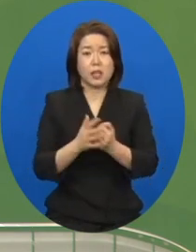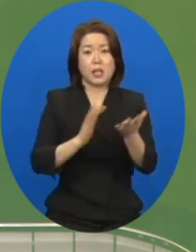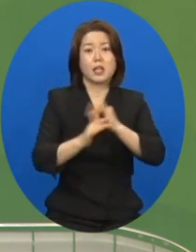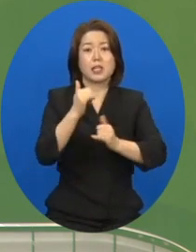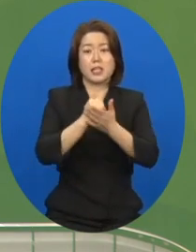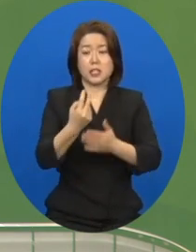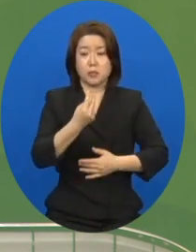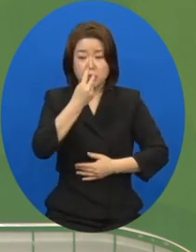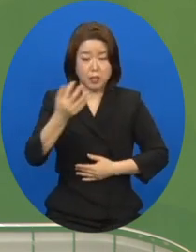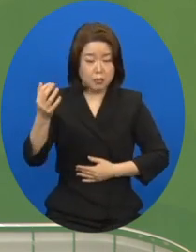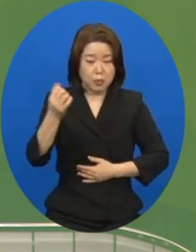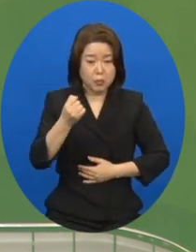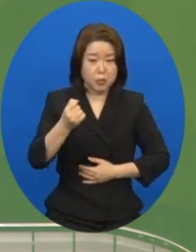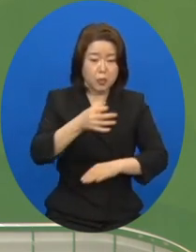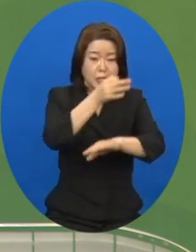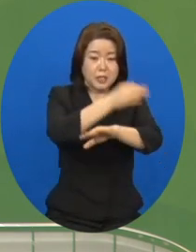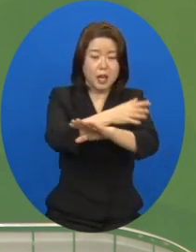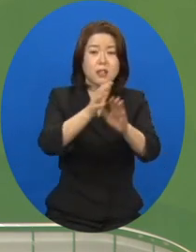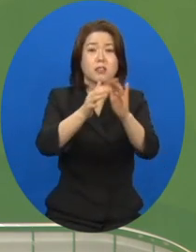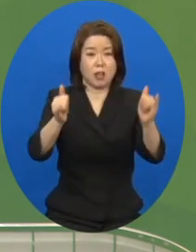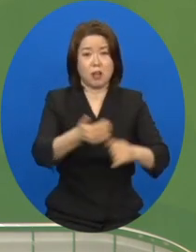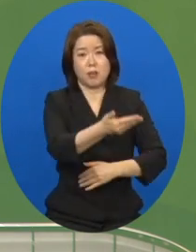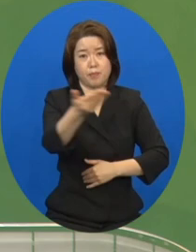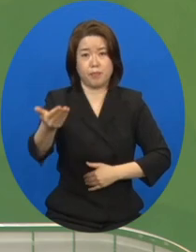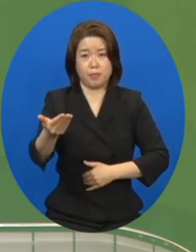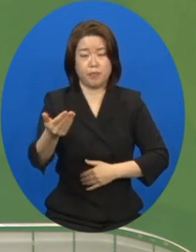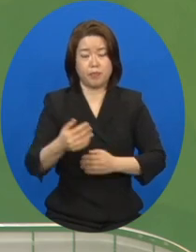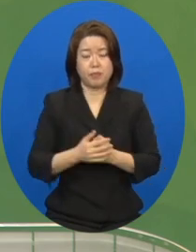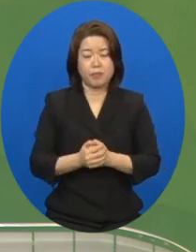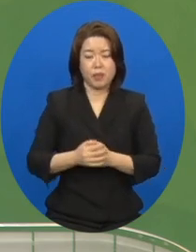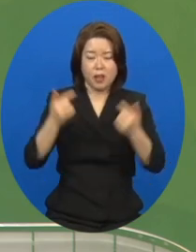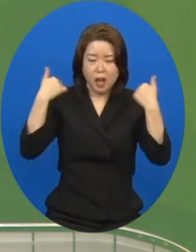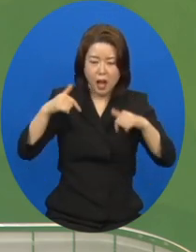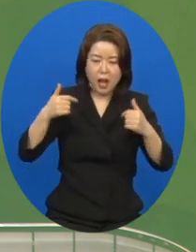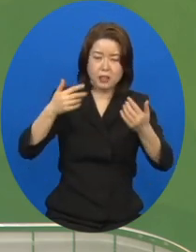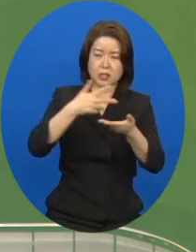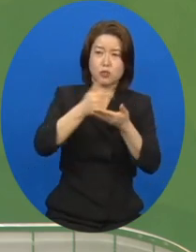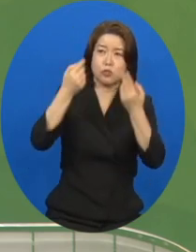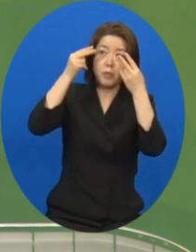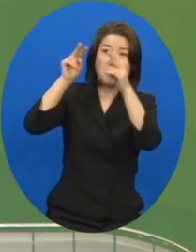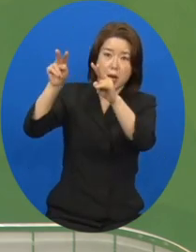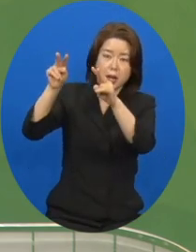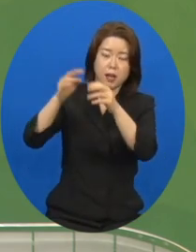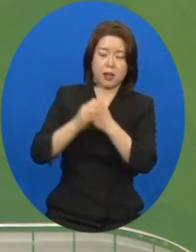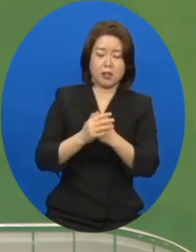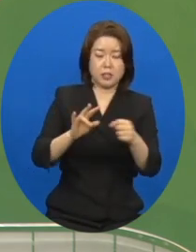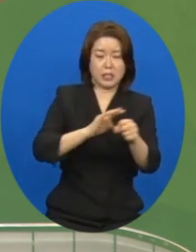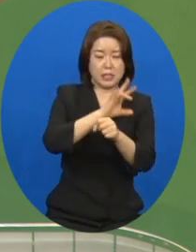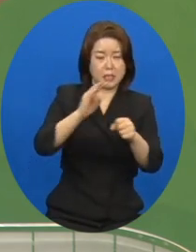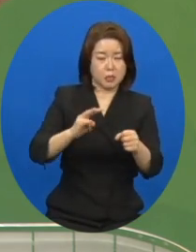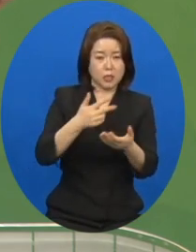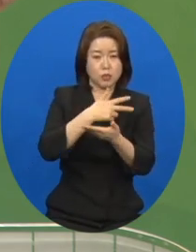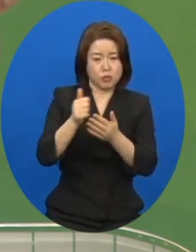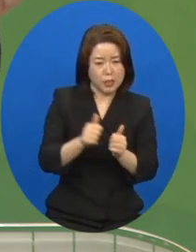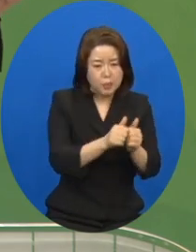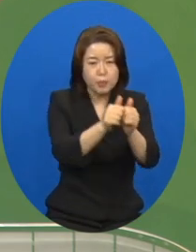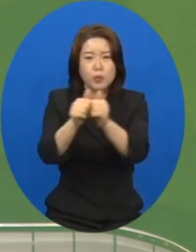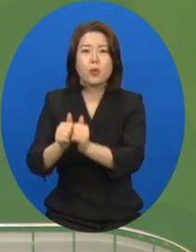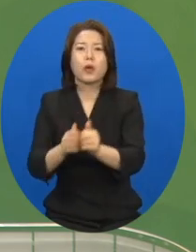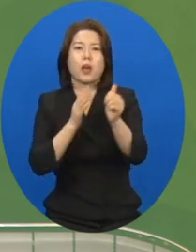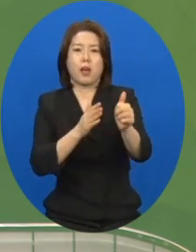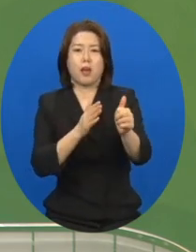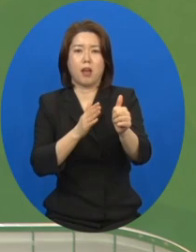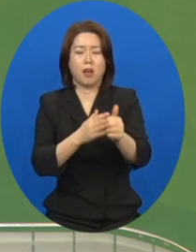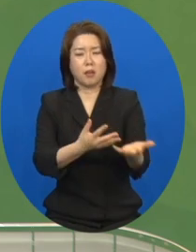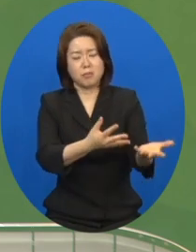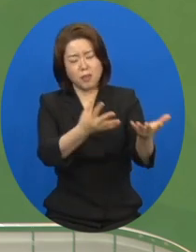예수님의 생명으로 사는 사람. 항상 주님을 바라보시오. 24시간 주님과 동행하세요. 수도